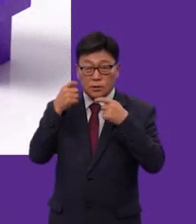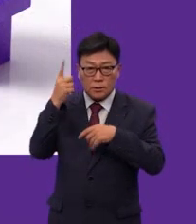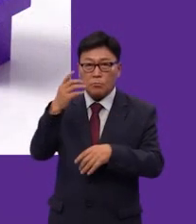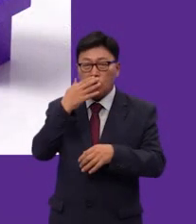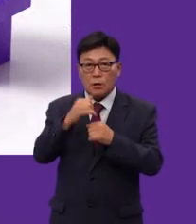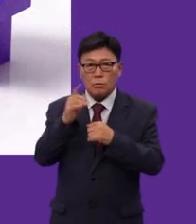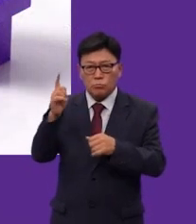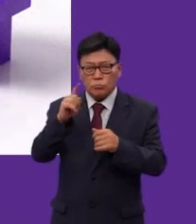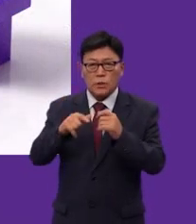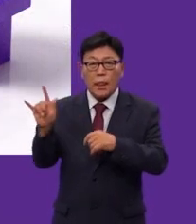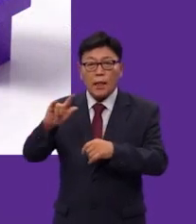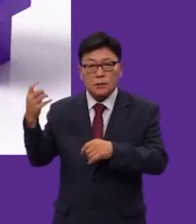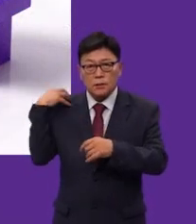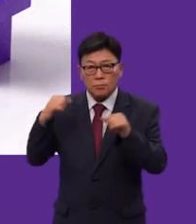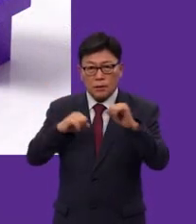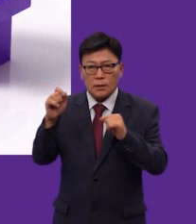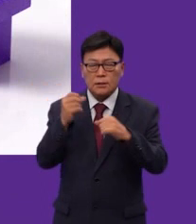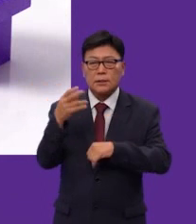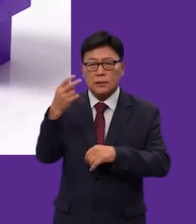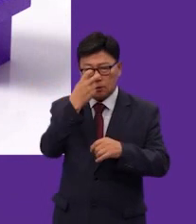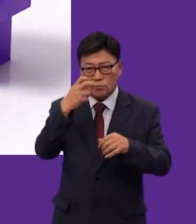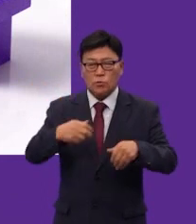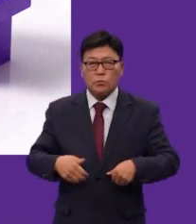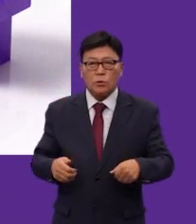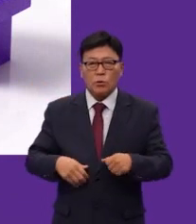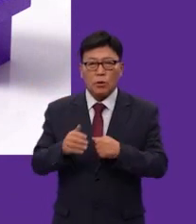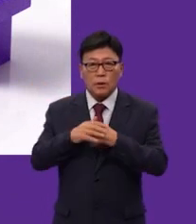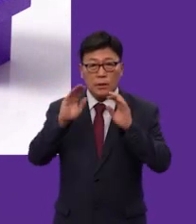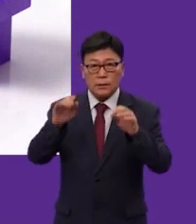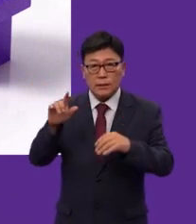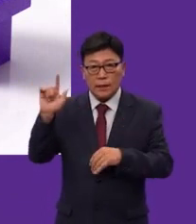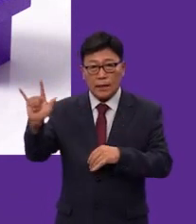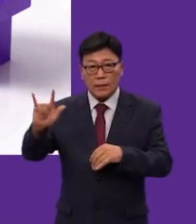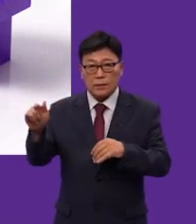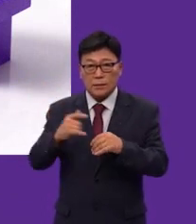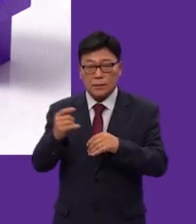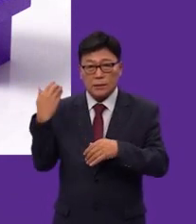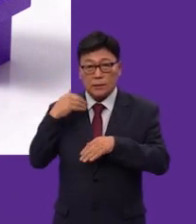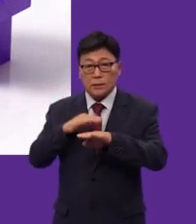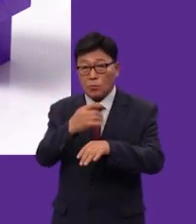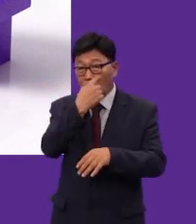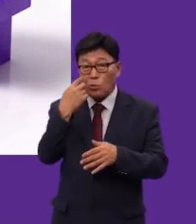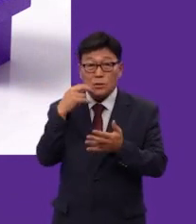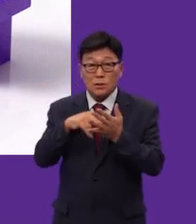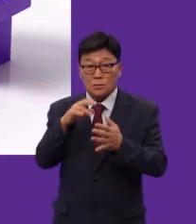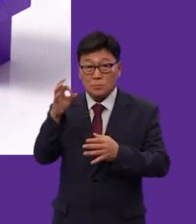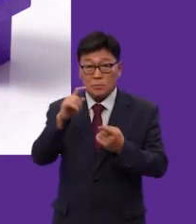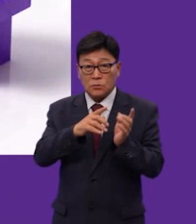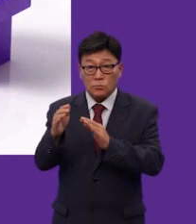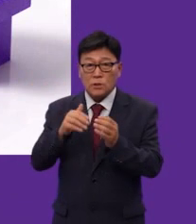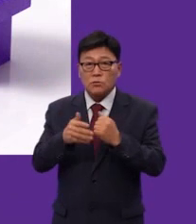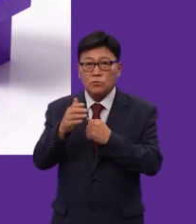무엇보다도 LH의 역할에 대한 재검토가 필요합니다. 현재 LH는 전세 보증금을 보증해주는